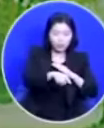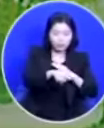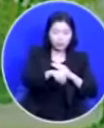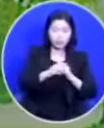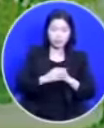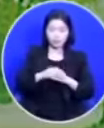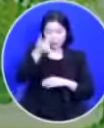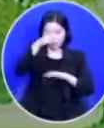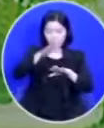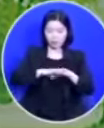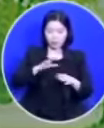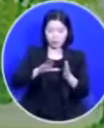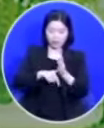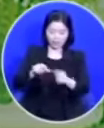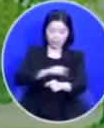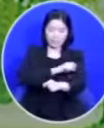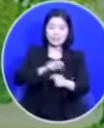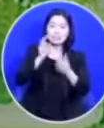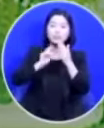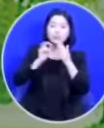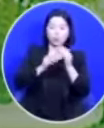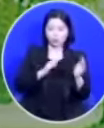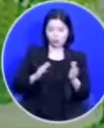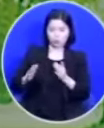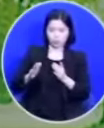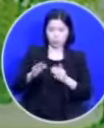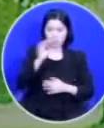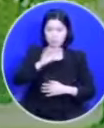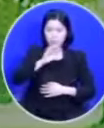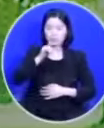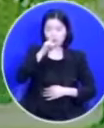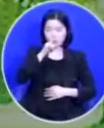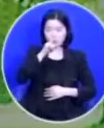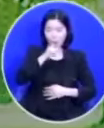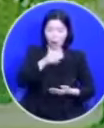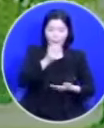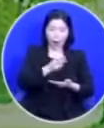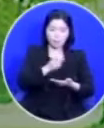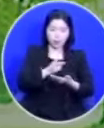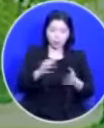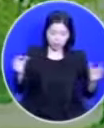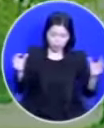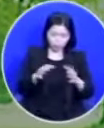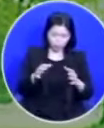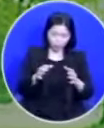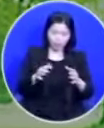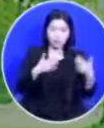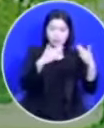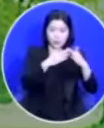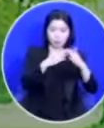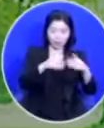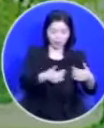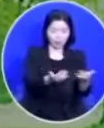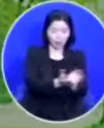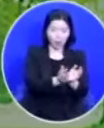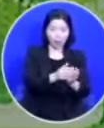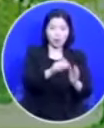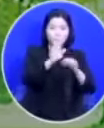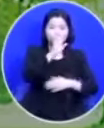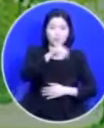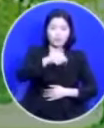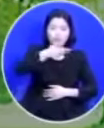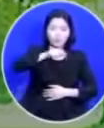특송 준비를 하고 계시더라 이 법원 종합 청사 할 부장판사 들이